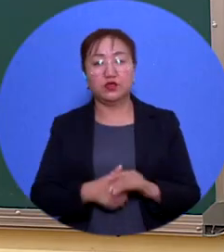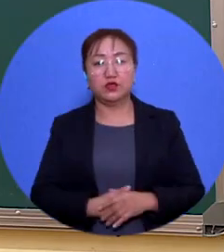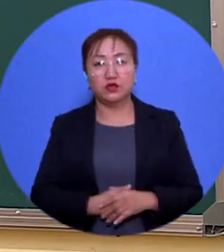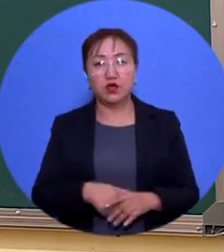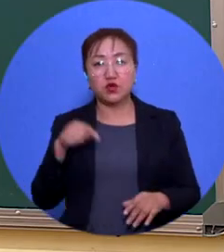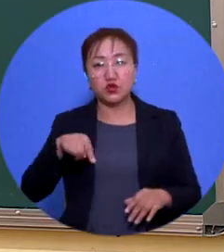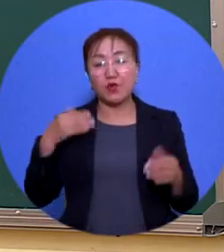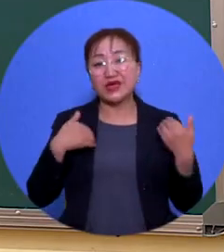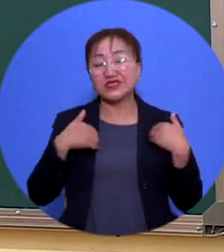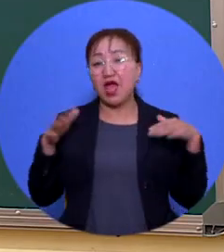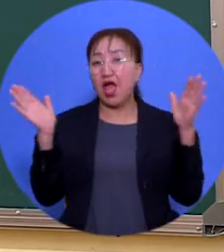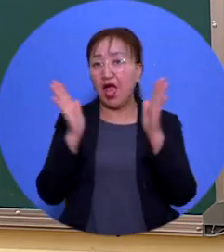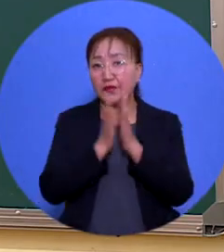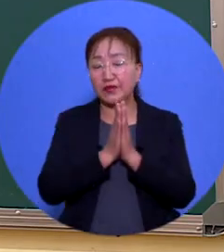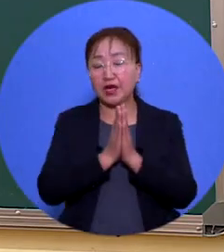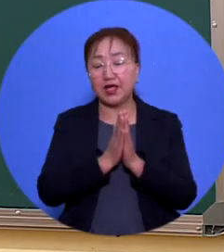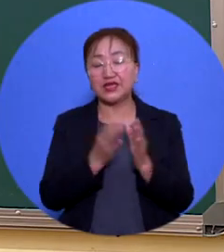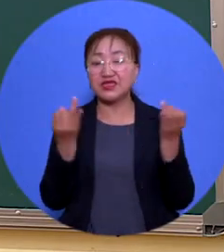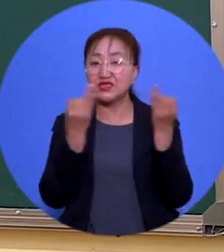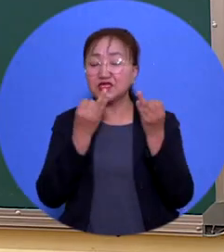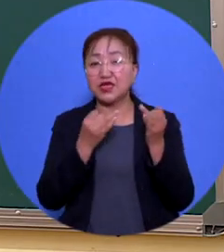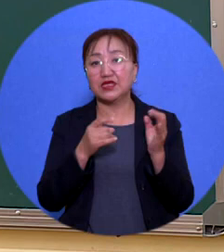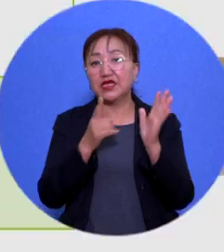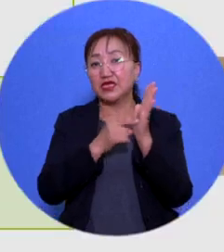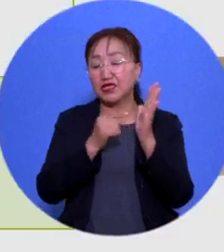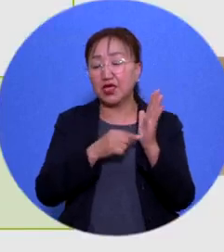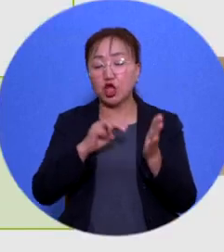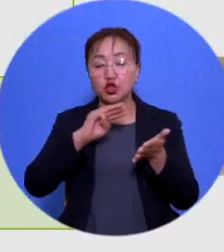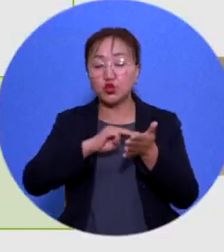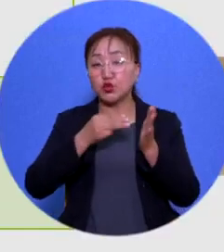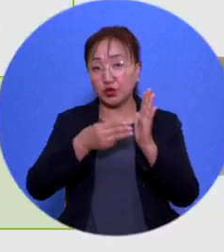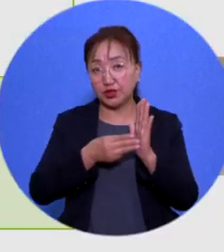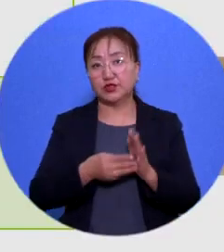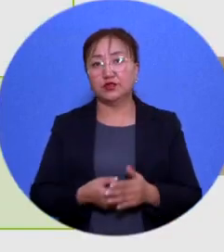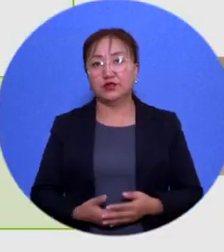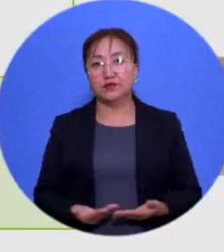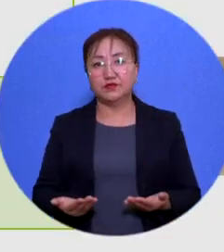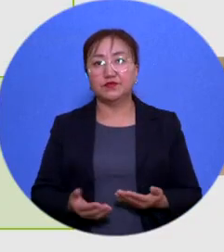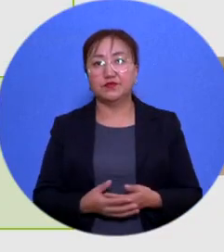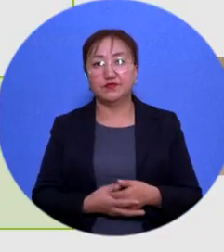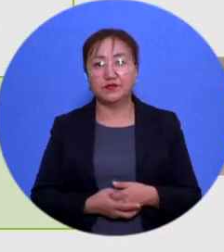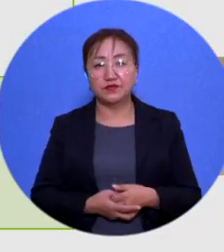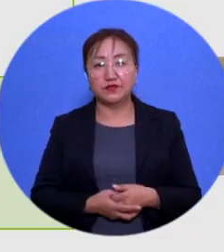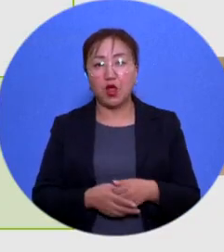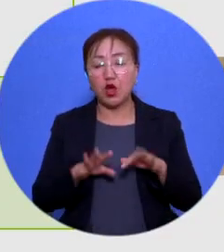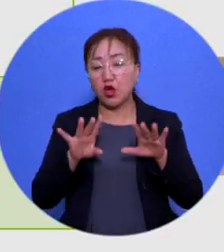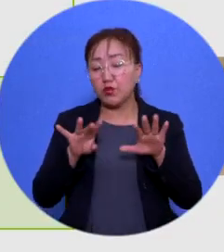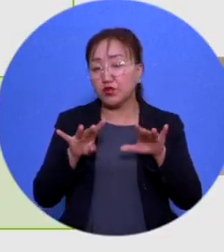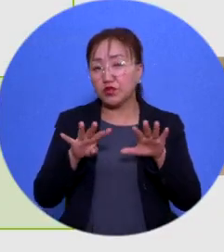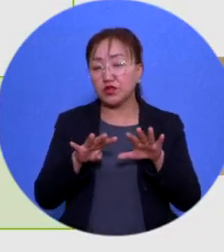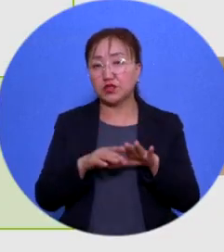өнөөдөр захим хэрэглээгээ төлөвлөе. За үүний тулд бүгдээрээ компьютер,